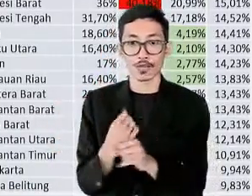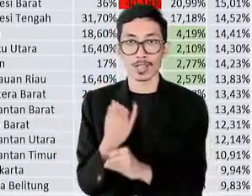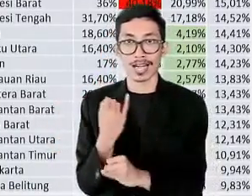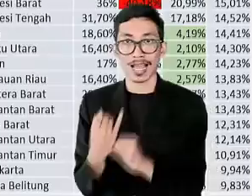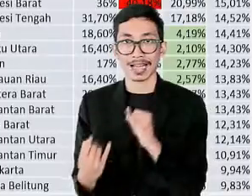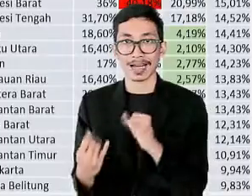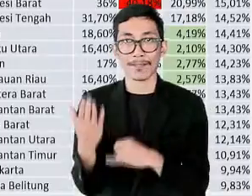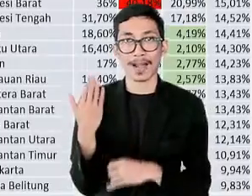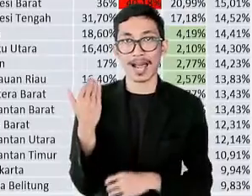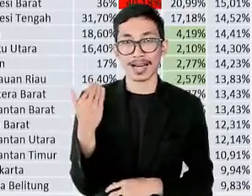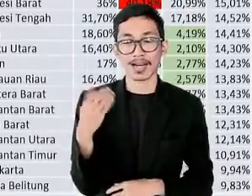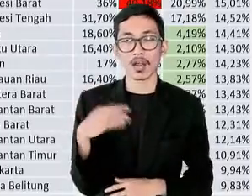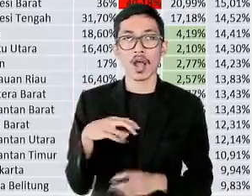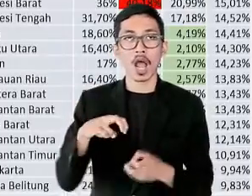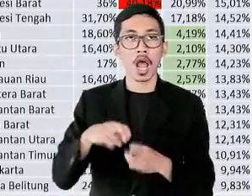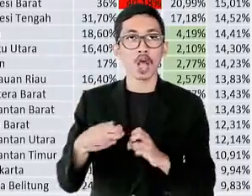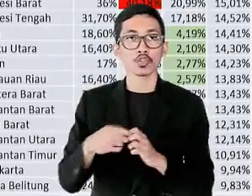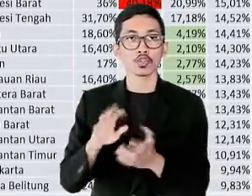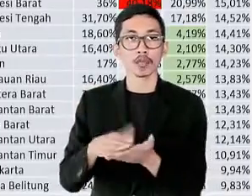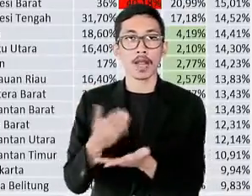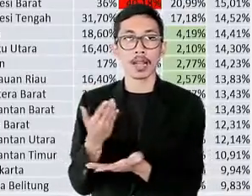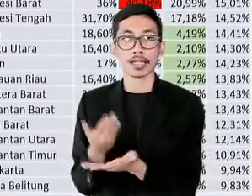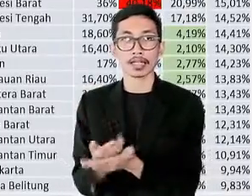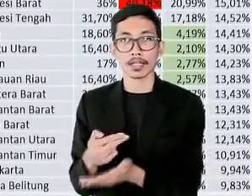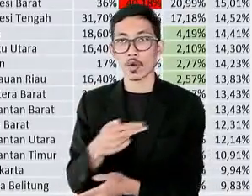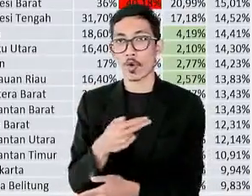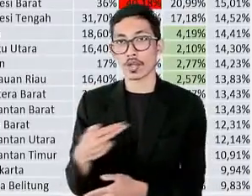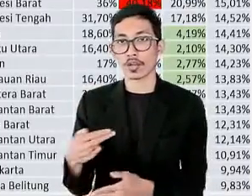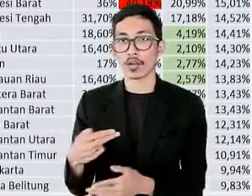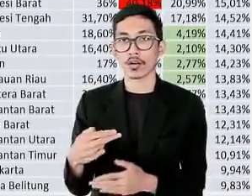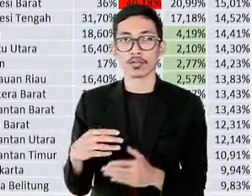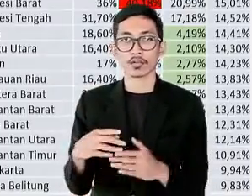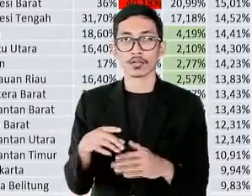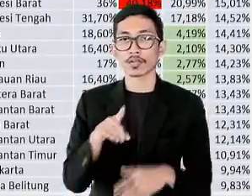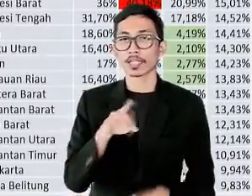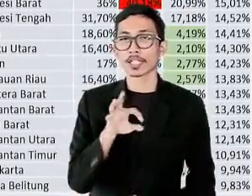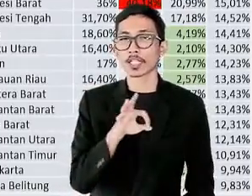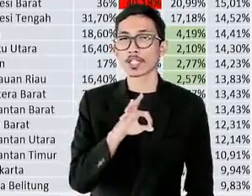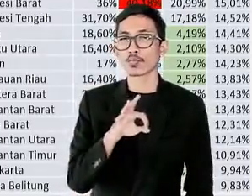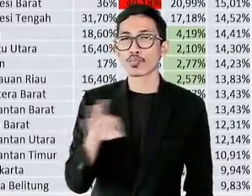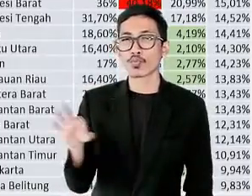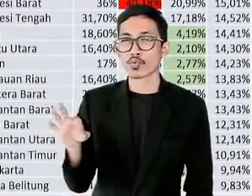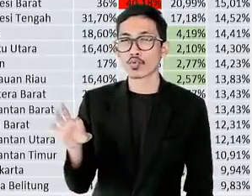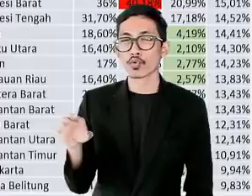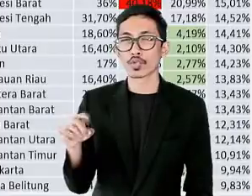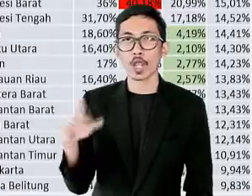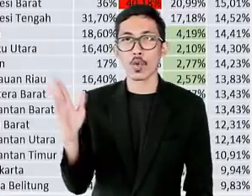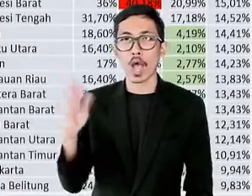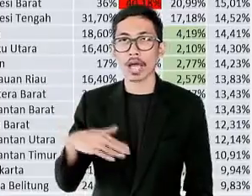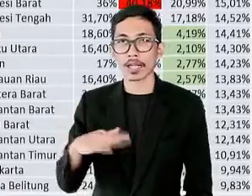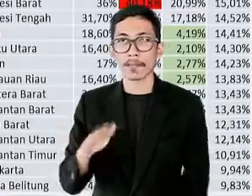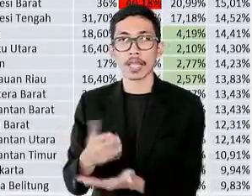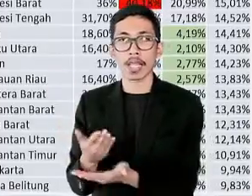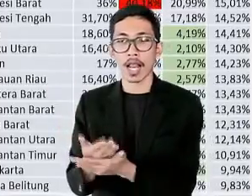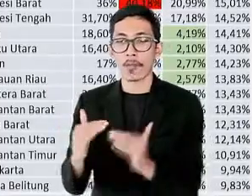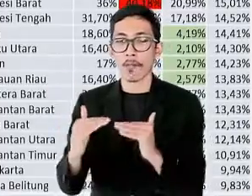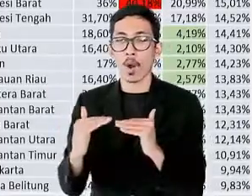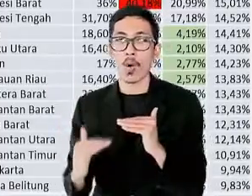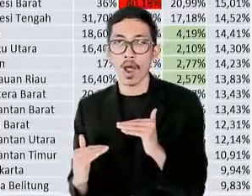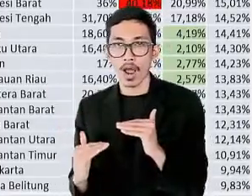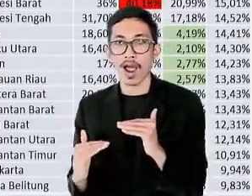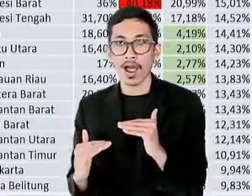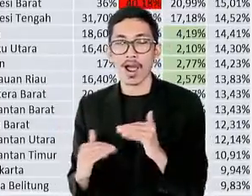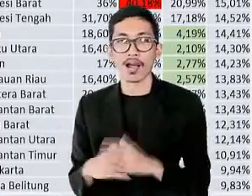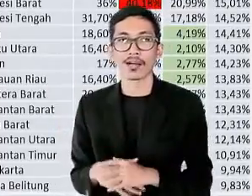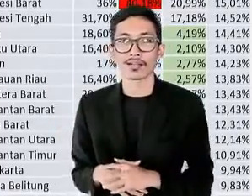kasus kematian harian di Indonesia berada di bawah 1000 kematian perhari Hai rata-rata kematian